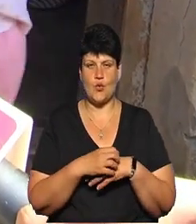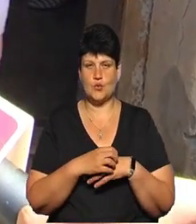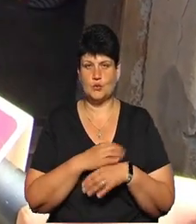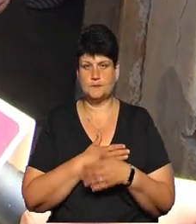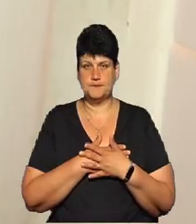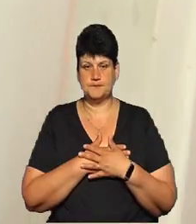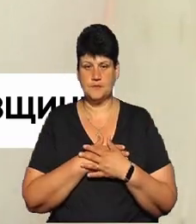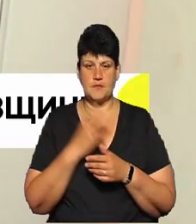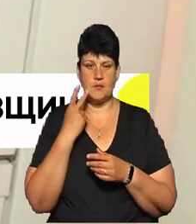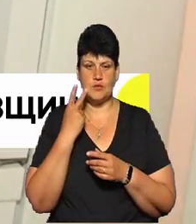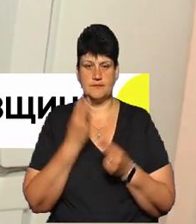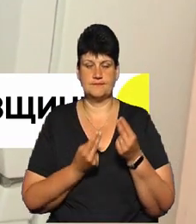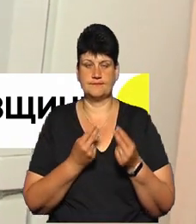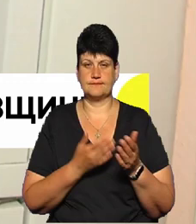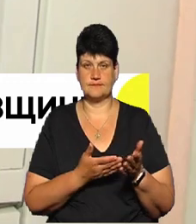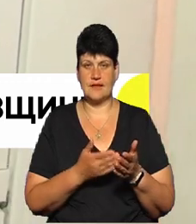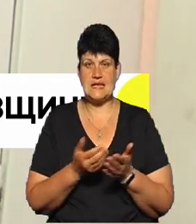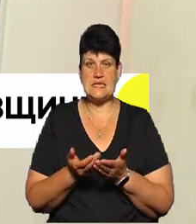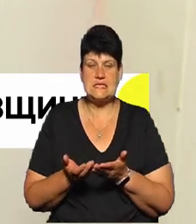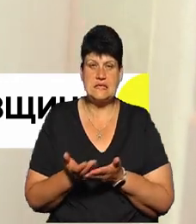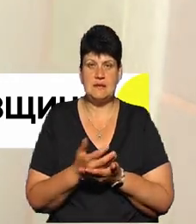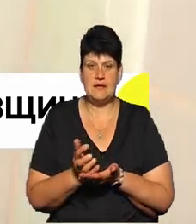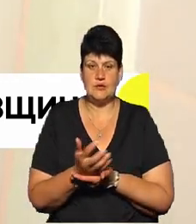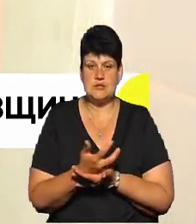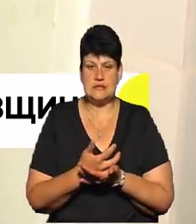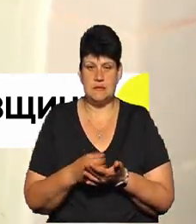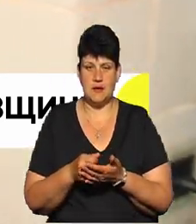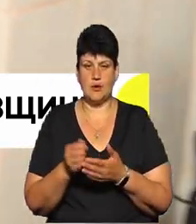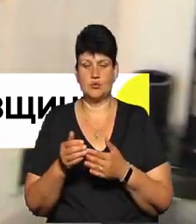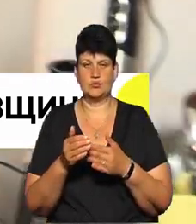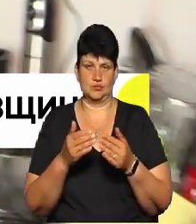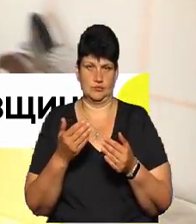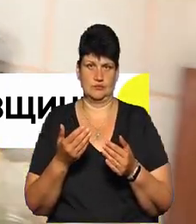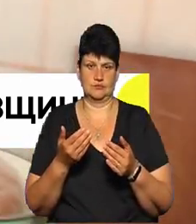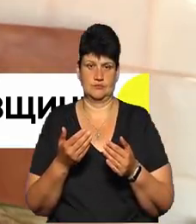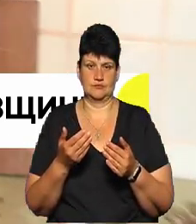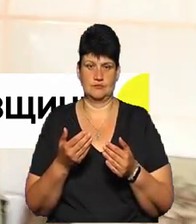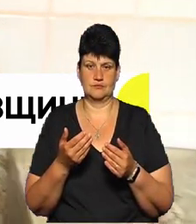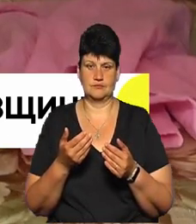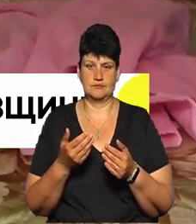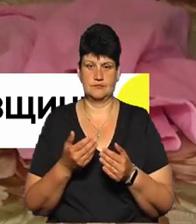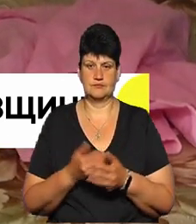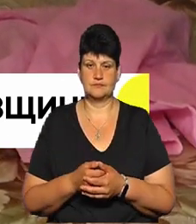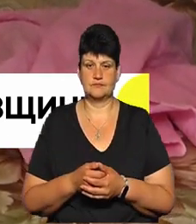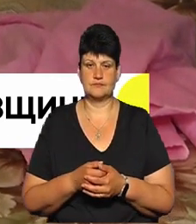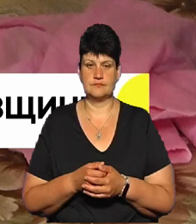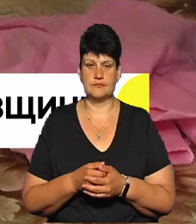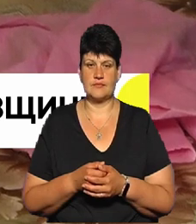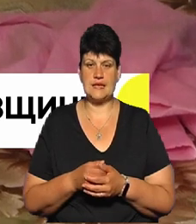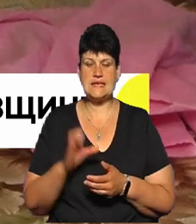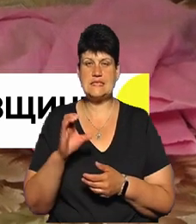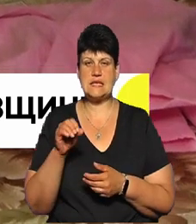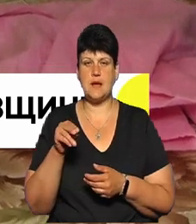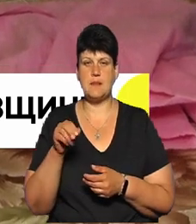постійно граю. Сметану збирають вручну, каже Олександра. Так знімаю горшки. Тому що сепаратора в